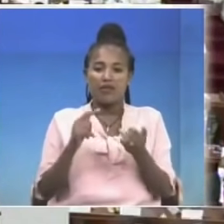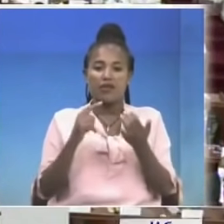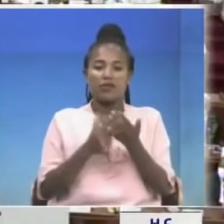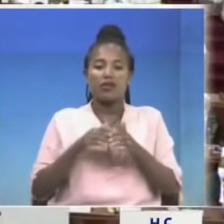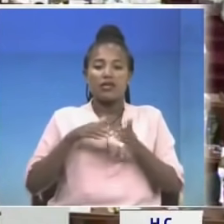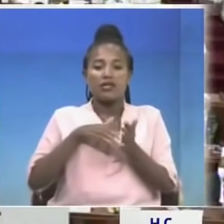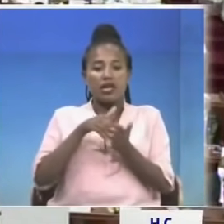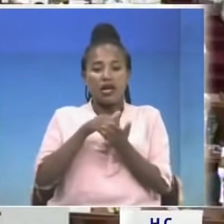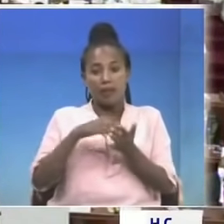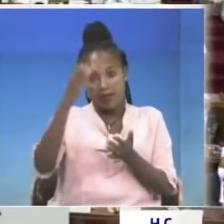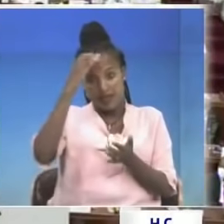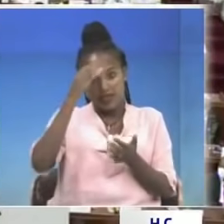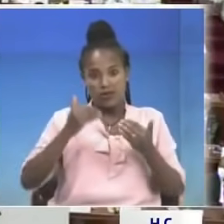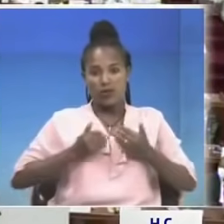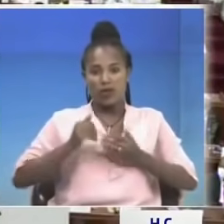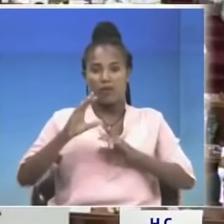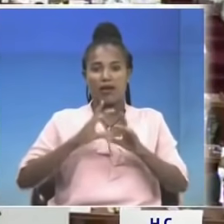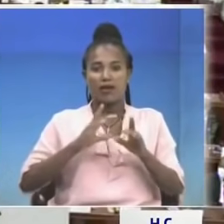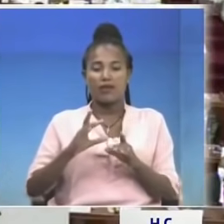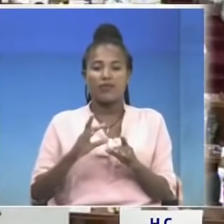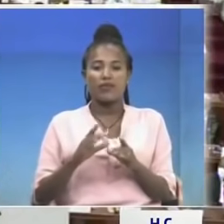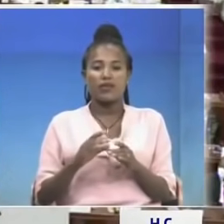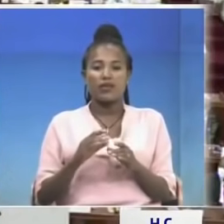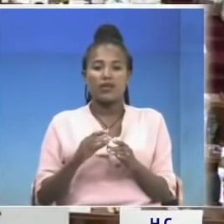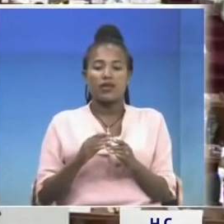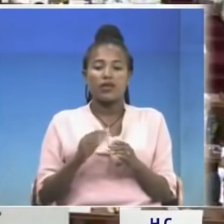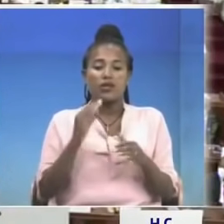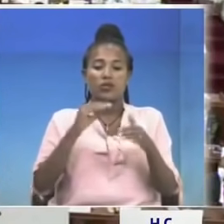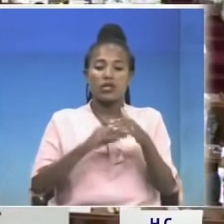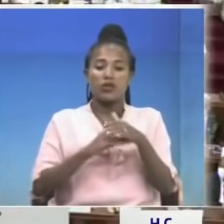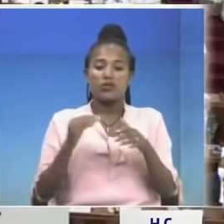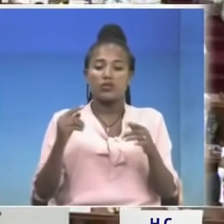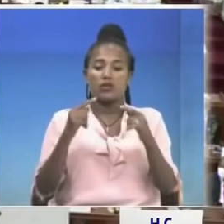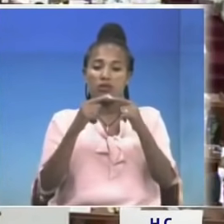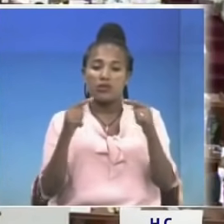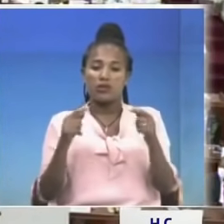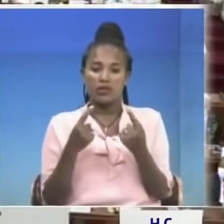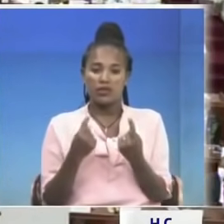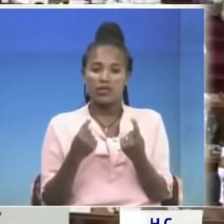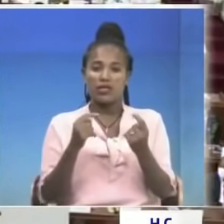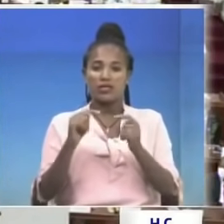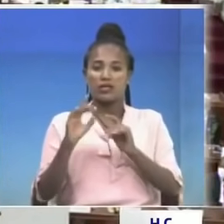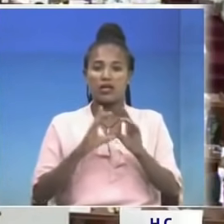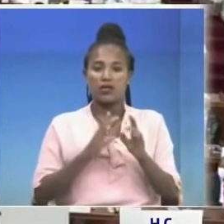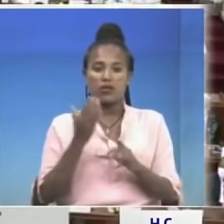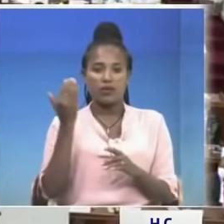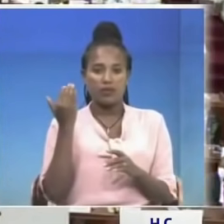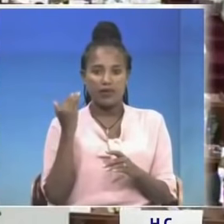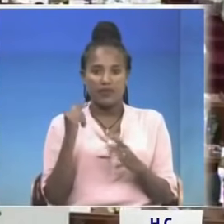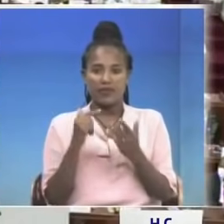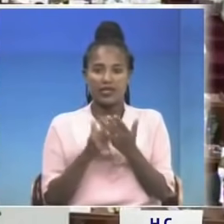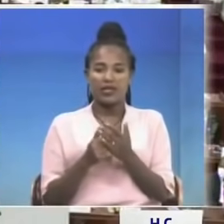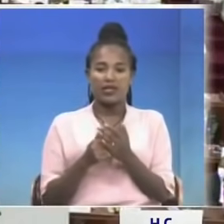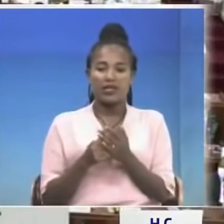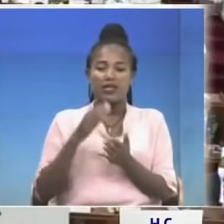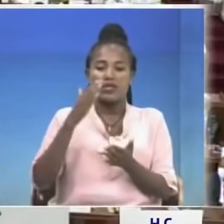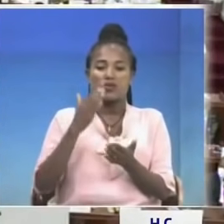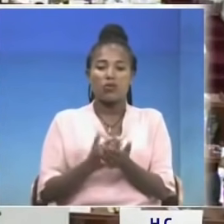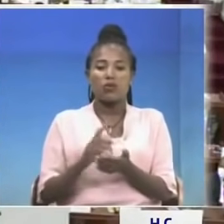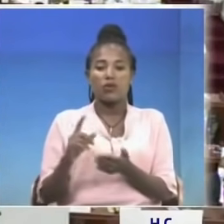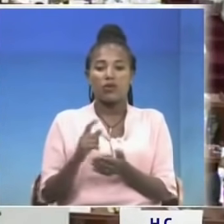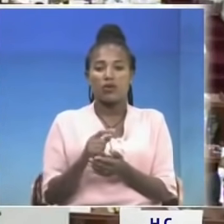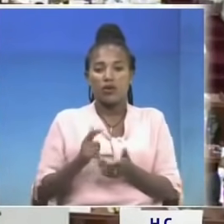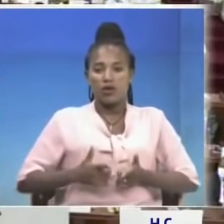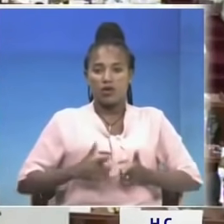ደካማ መንግስት እንዲኖራት ለማድረግ የውስጥና የውጭ ባንዳዎች ጥረት ሲያደርጉ ነበረ። ይህንን ያከሸፈ እንደሆነ ነው